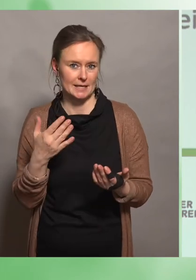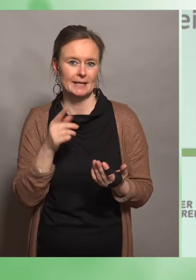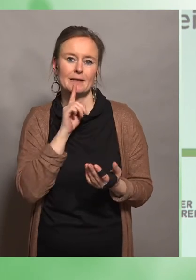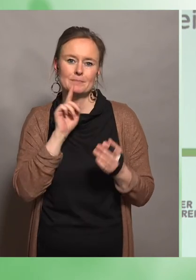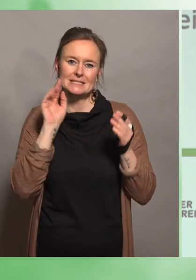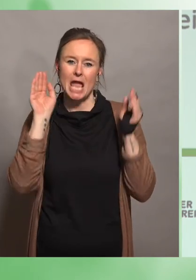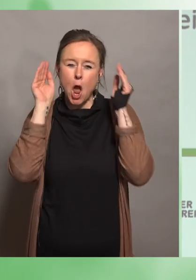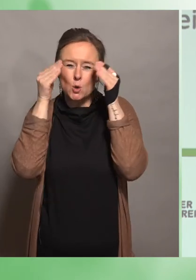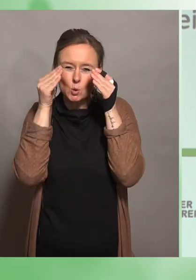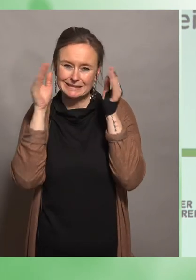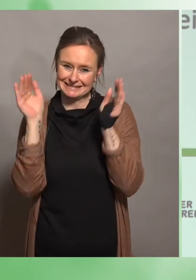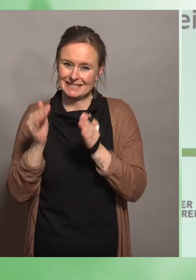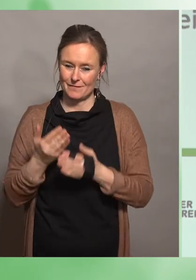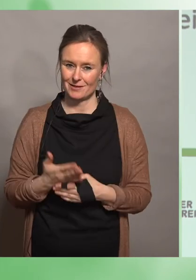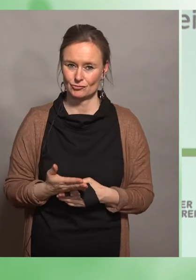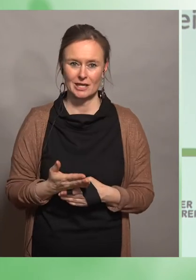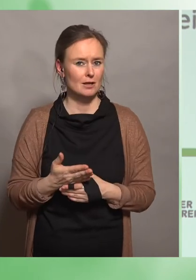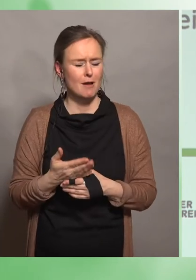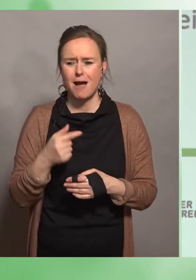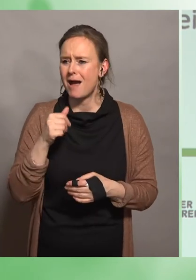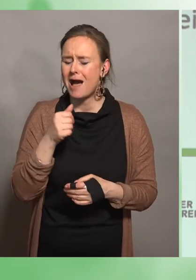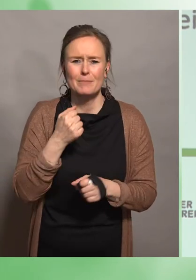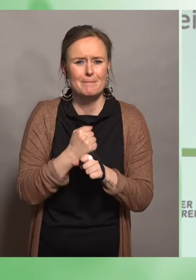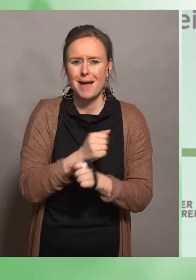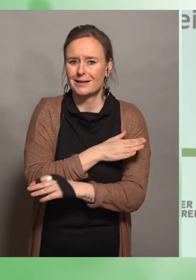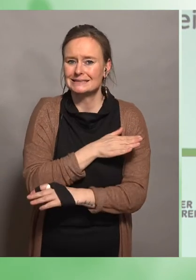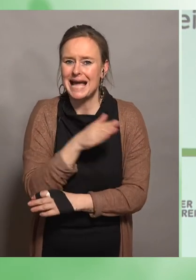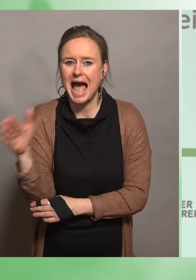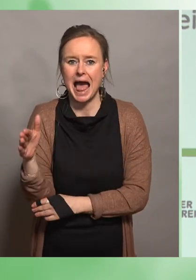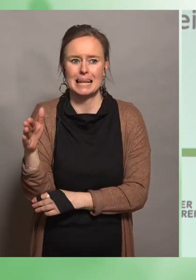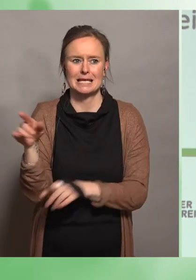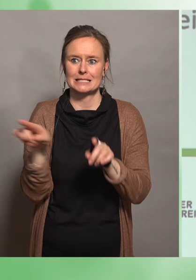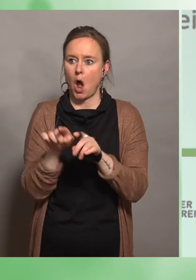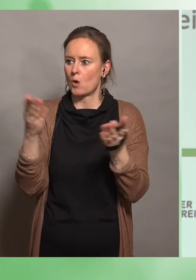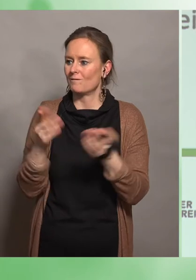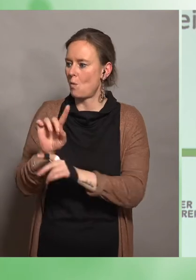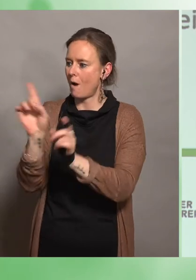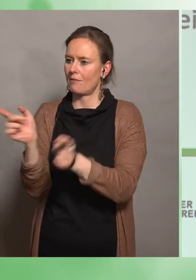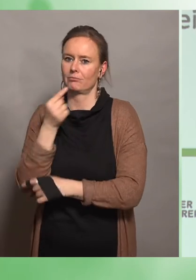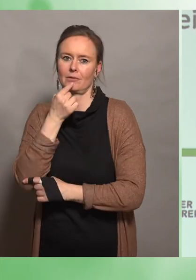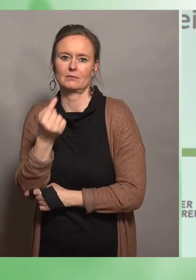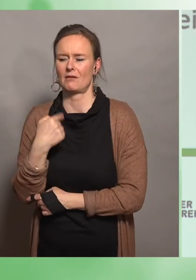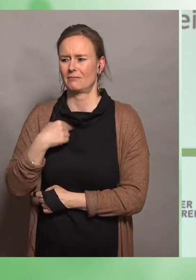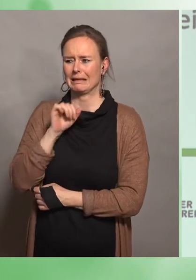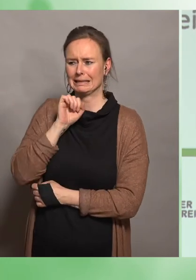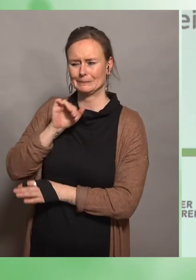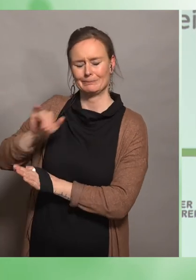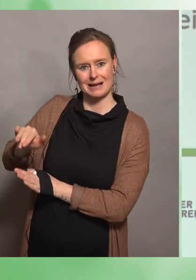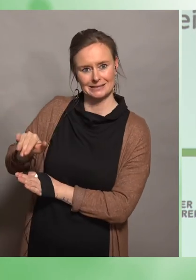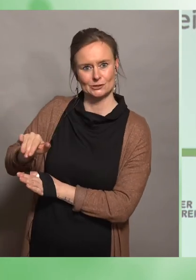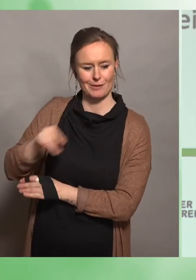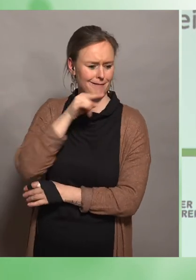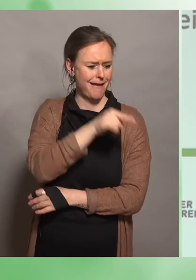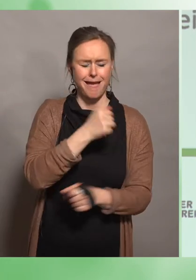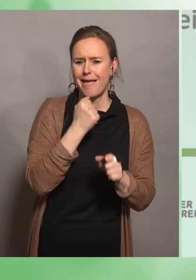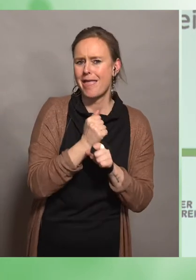nichts zu schade ist. Er macht wirklich alles, wo andere oft sagen, nein, du, das mag ich nicht. Kein Problem, dann schaffe ich das auch, der macht es. Er